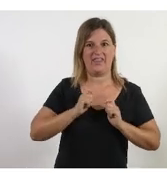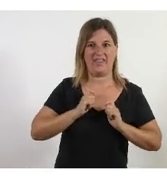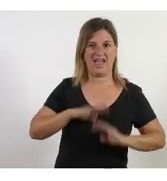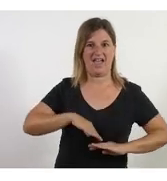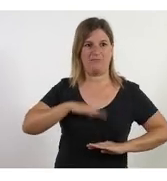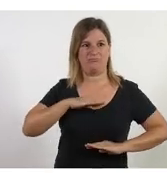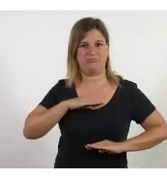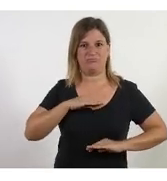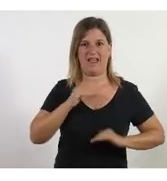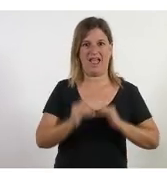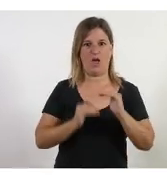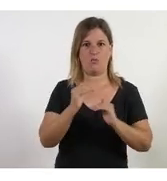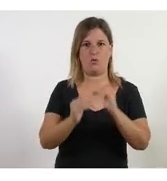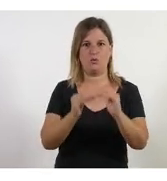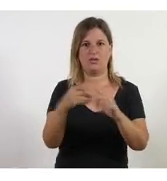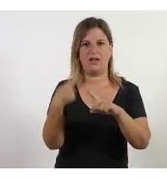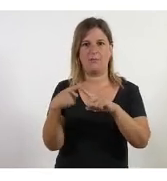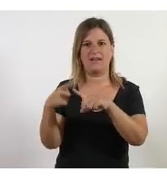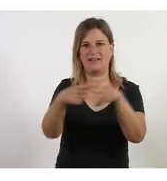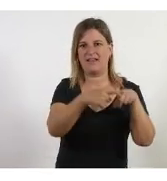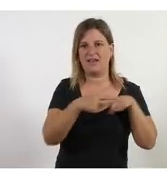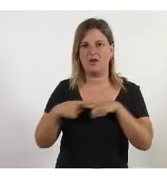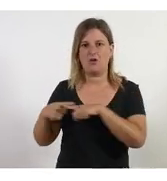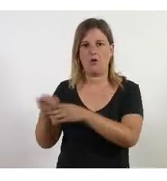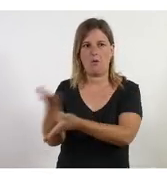evolucionar. Perquè compartint